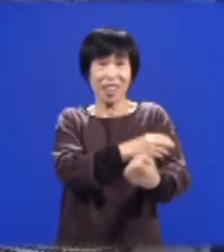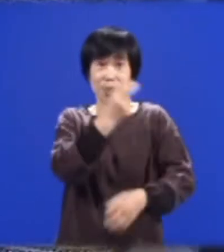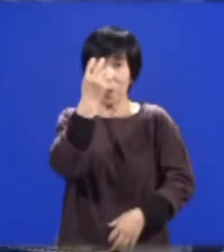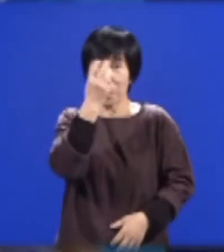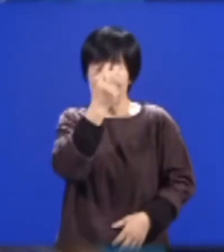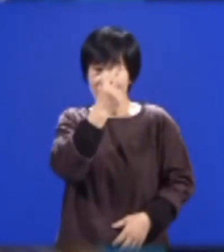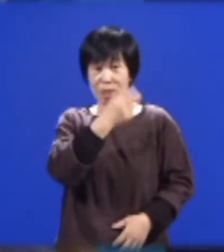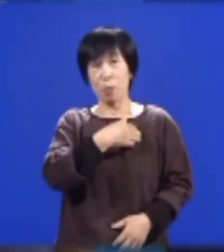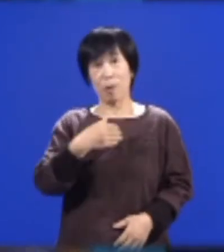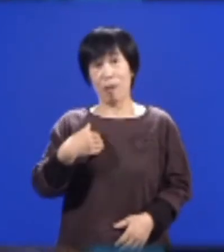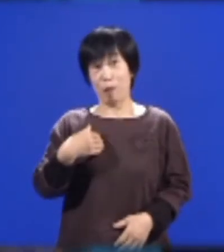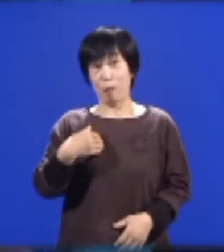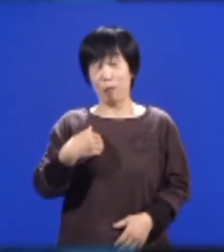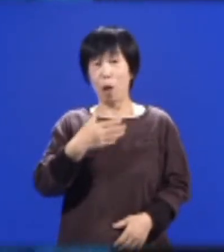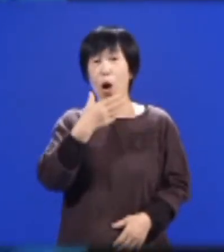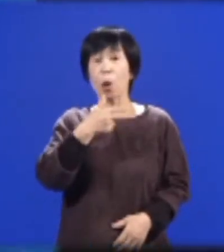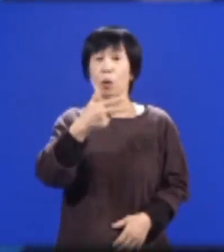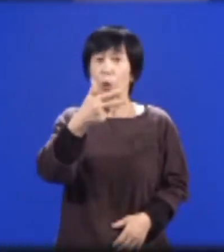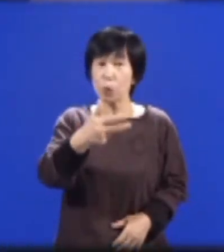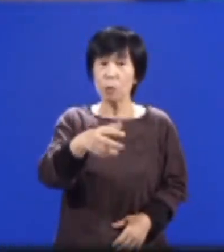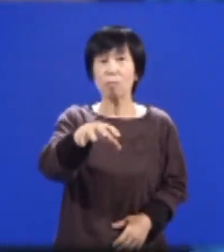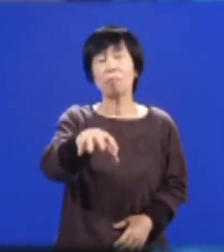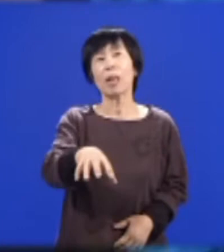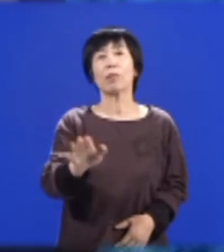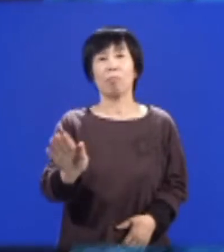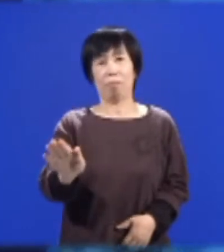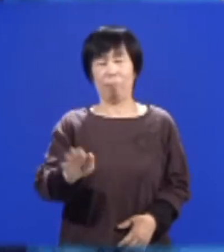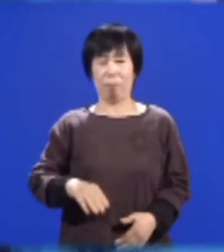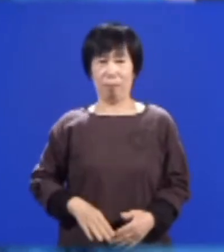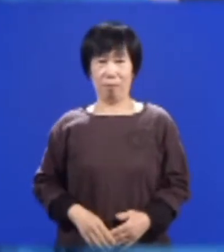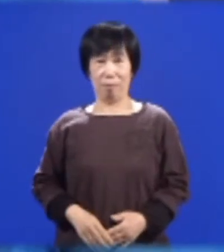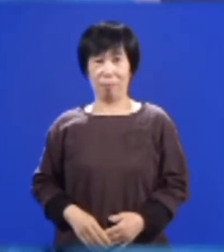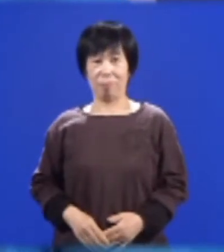測定ができる福祉コーナーもあるんですよ。